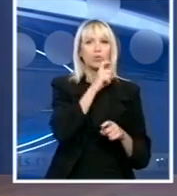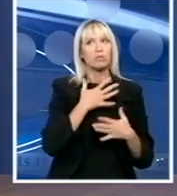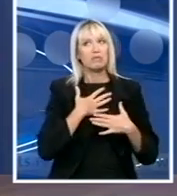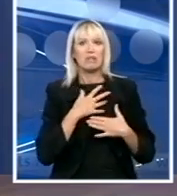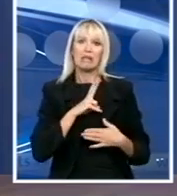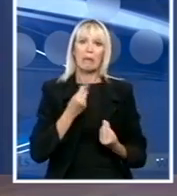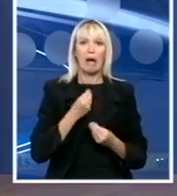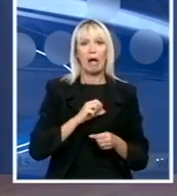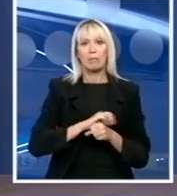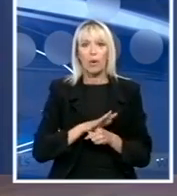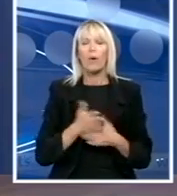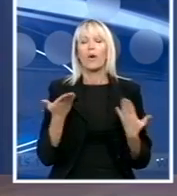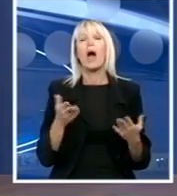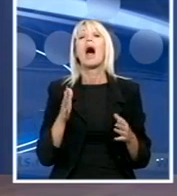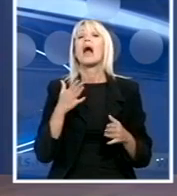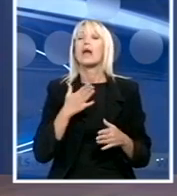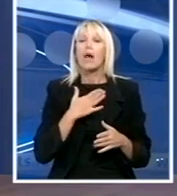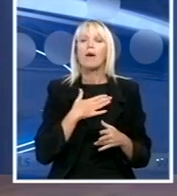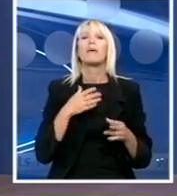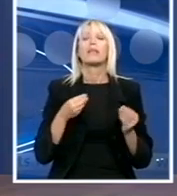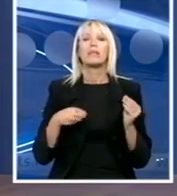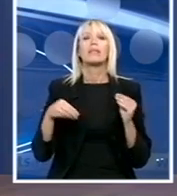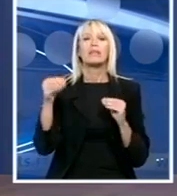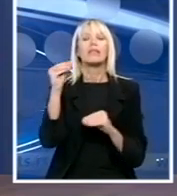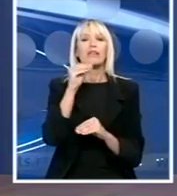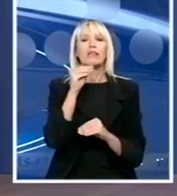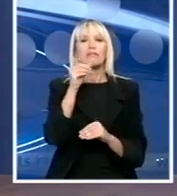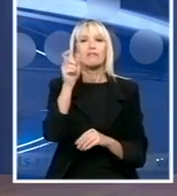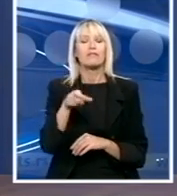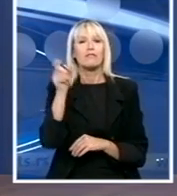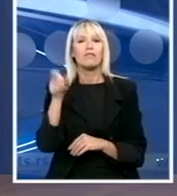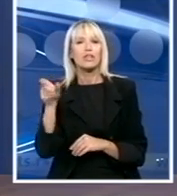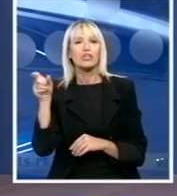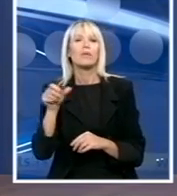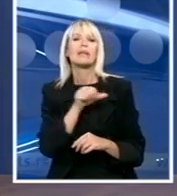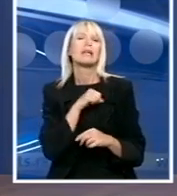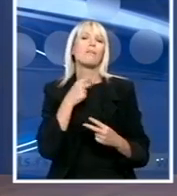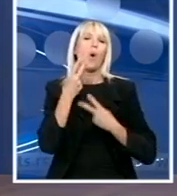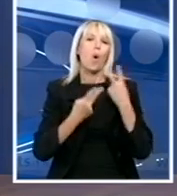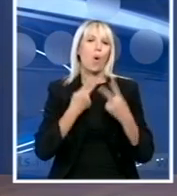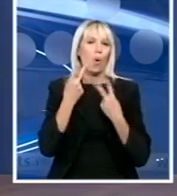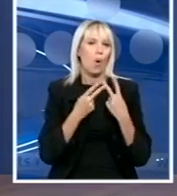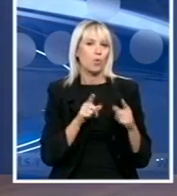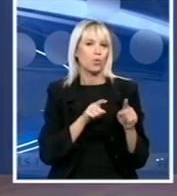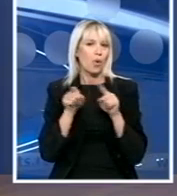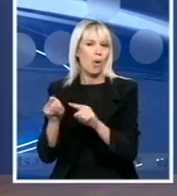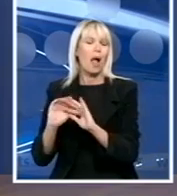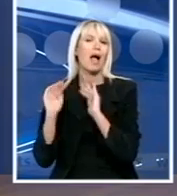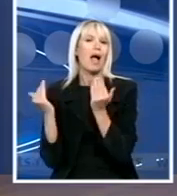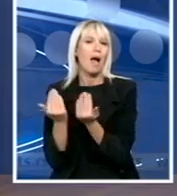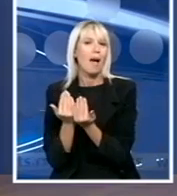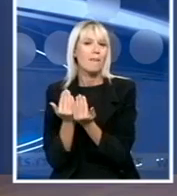jasno uočava da je mnogo više onih koji su kontrolni pregledi i posebno oni koji